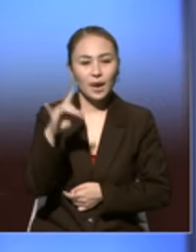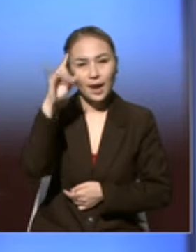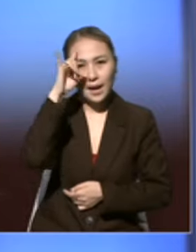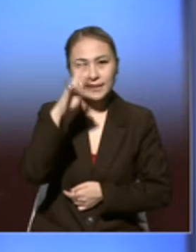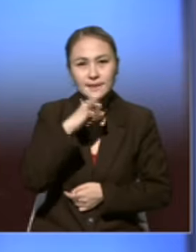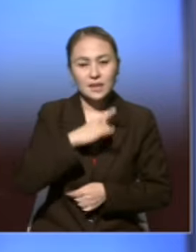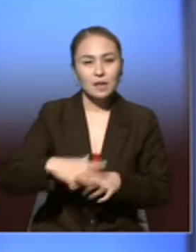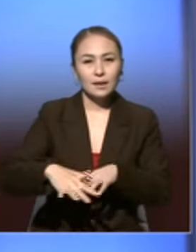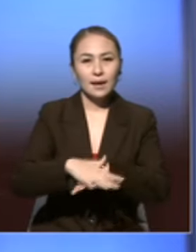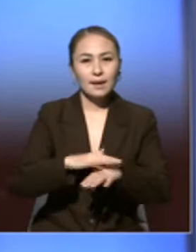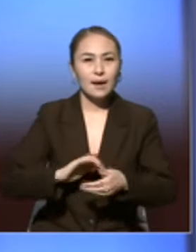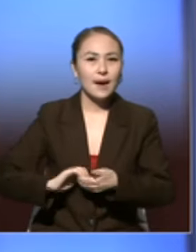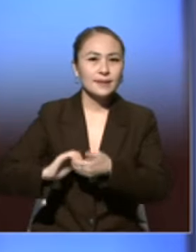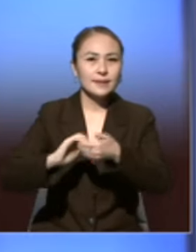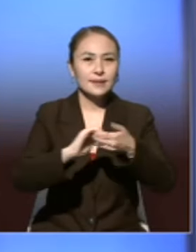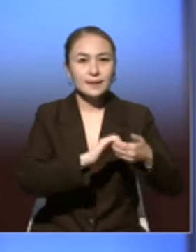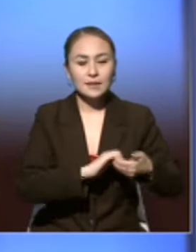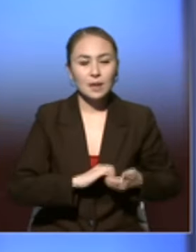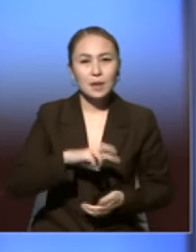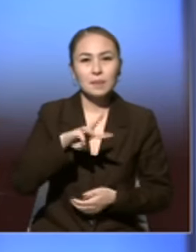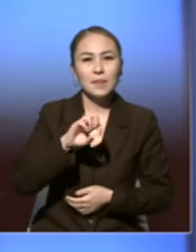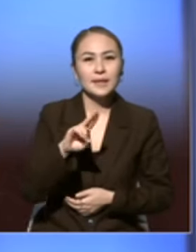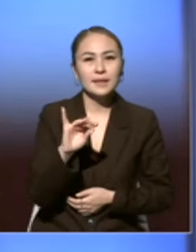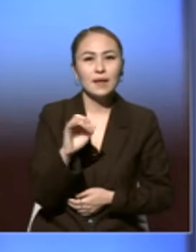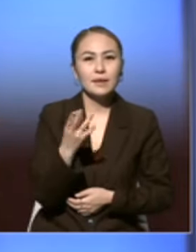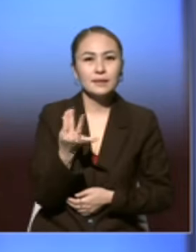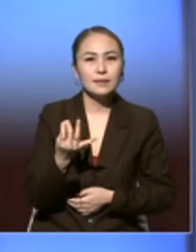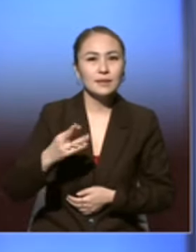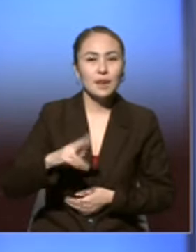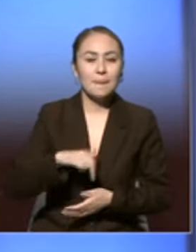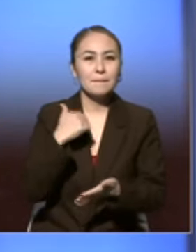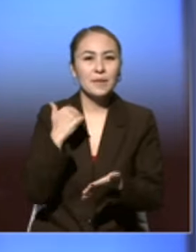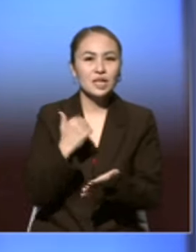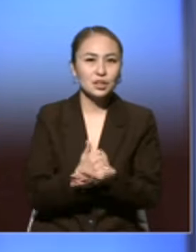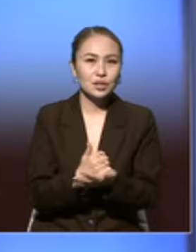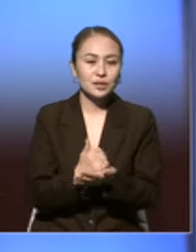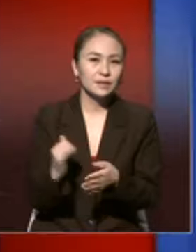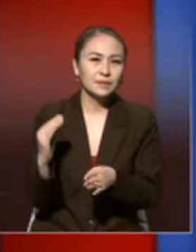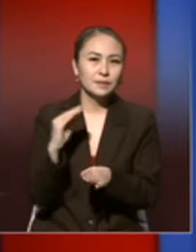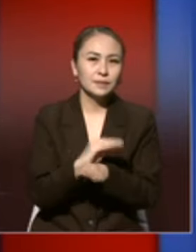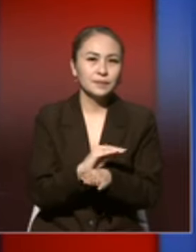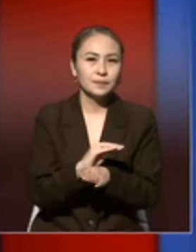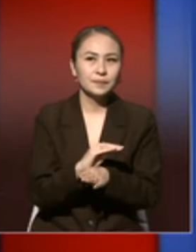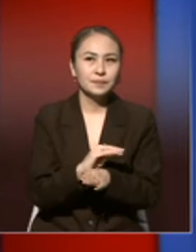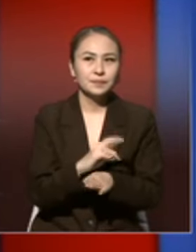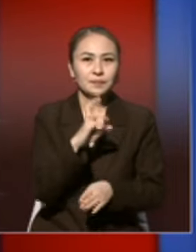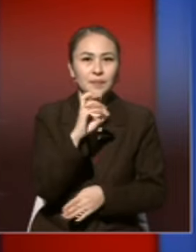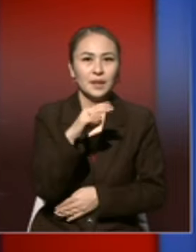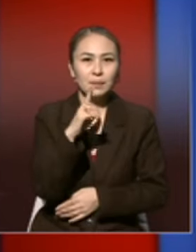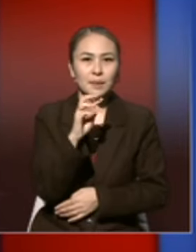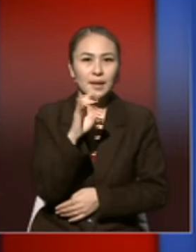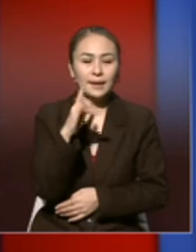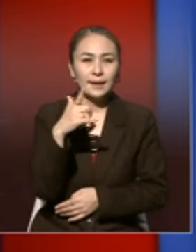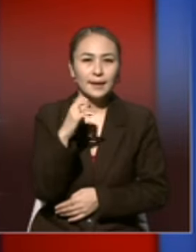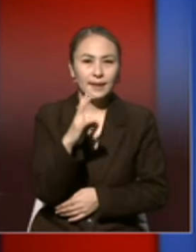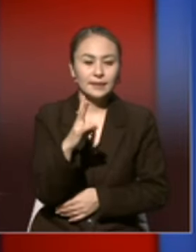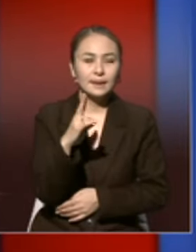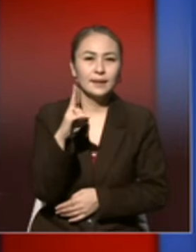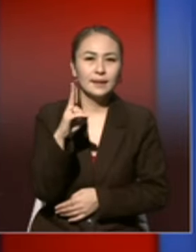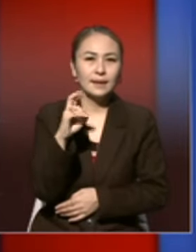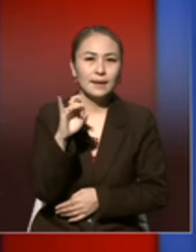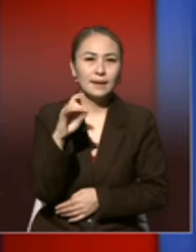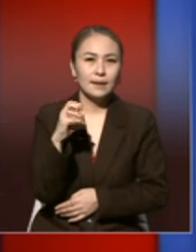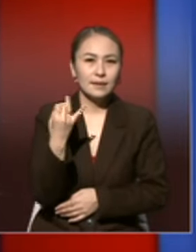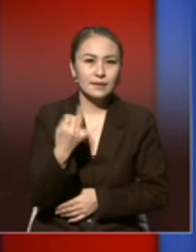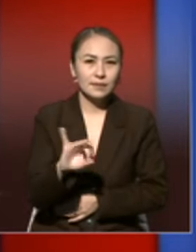Қазақстан халқы ассамблеясының медиация кеңесінің басшысы. Және Бекберген Керей, Байтақ Жасылдар партиясының